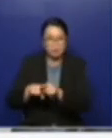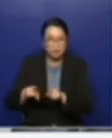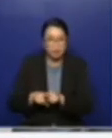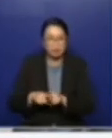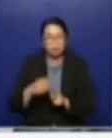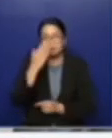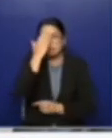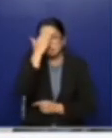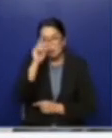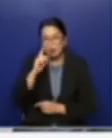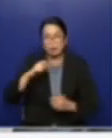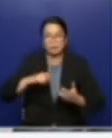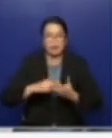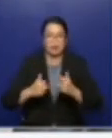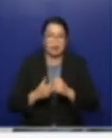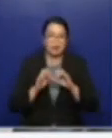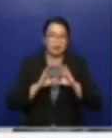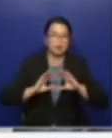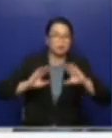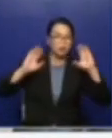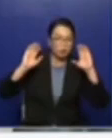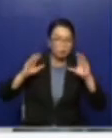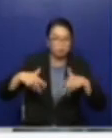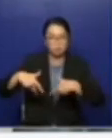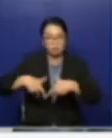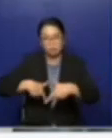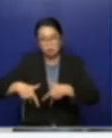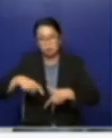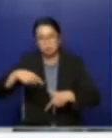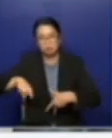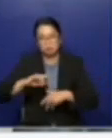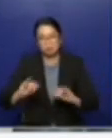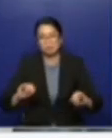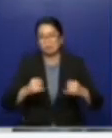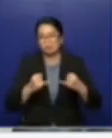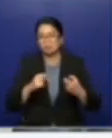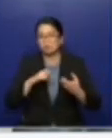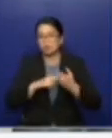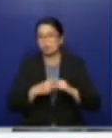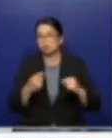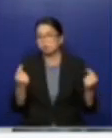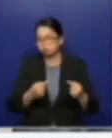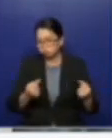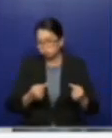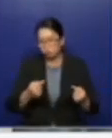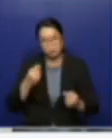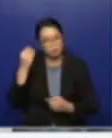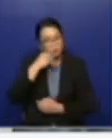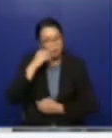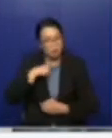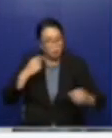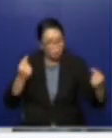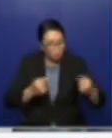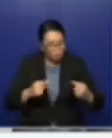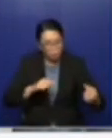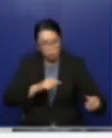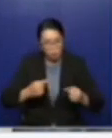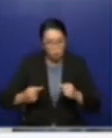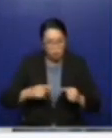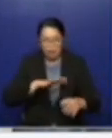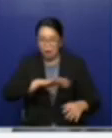าราษฎรกับเจ้าที่ของรัฐมีความขัดแย้งมีความทะเลาะกันมีการท